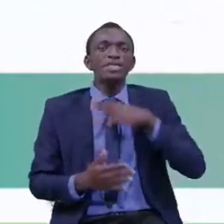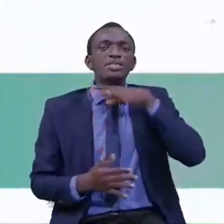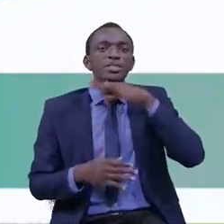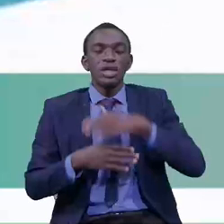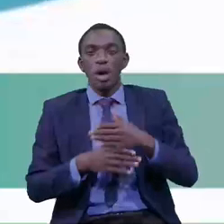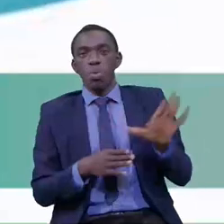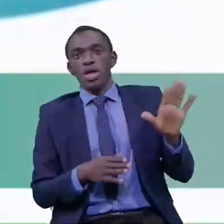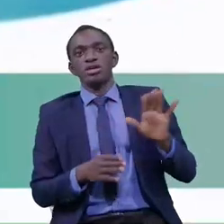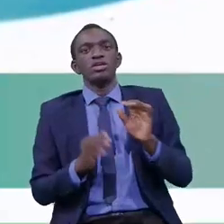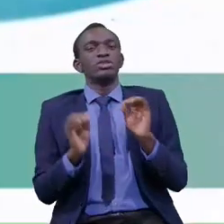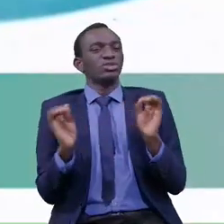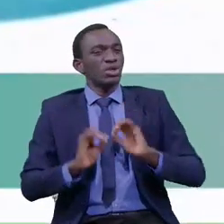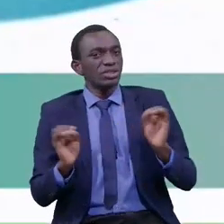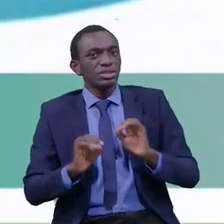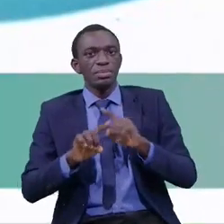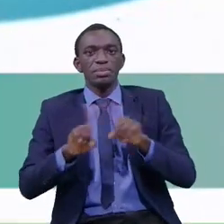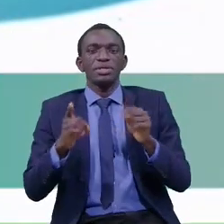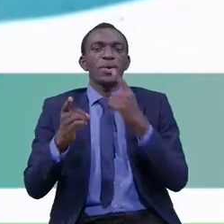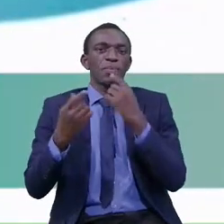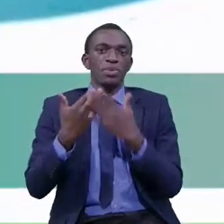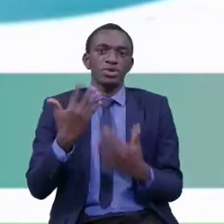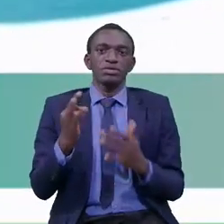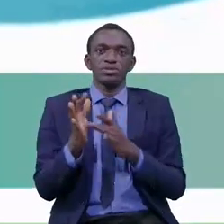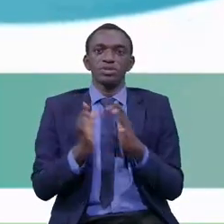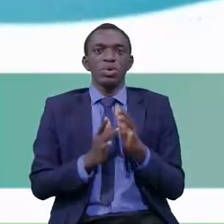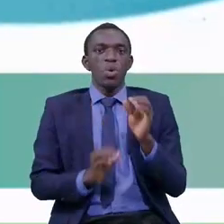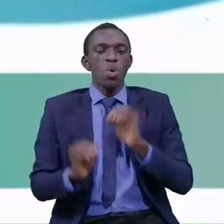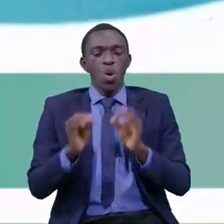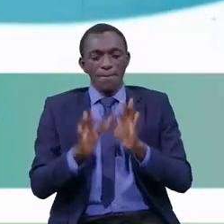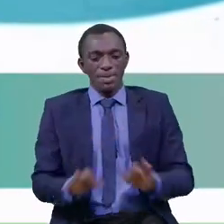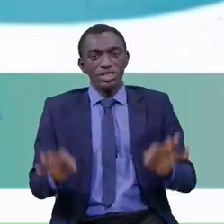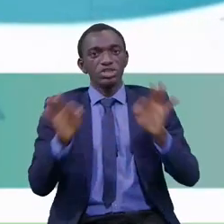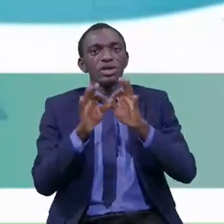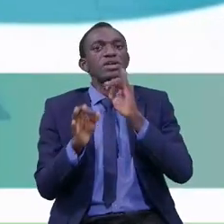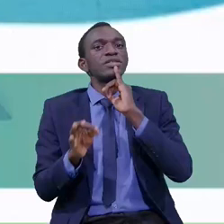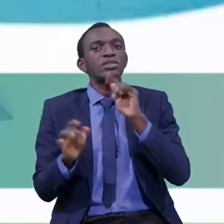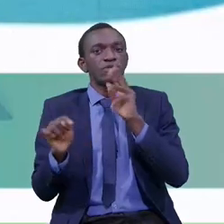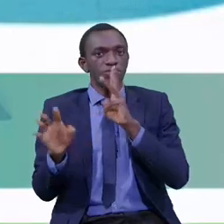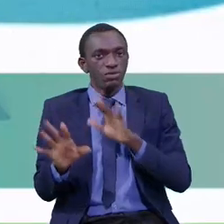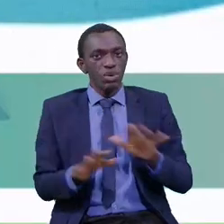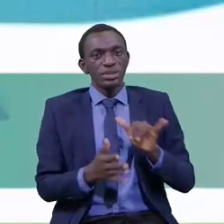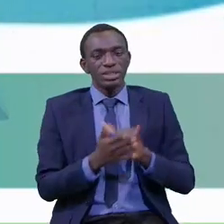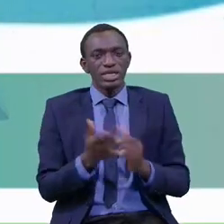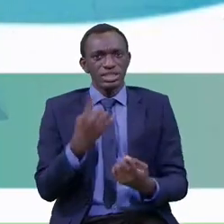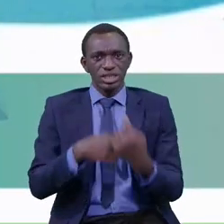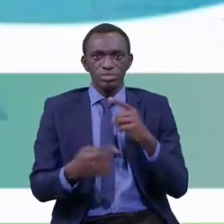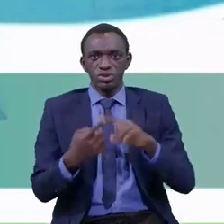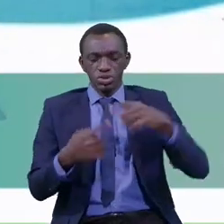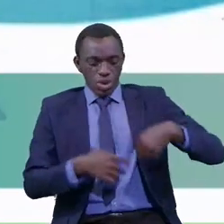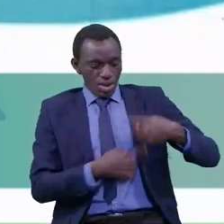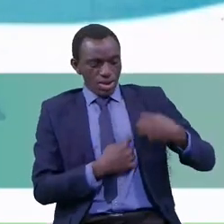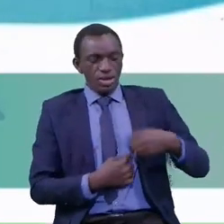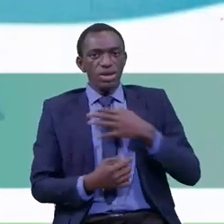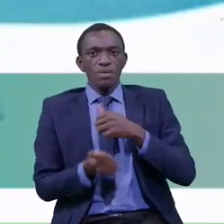Jésus-Christ. Oh, précieux est le sang qui est venu dans ton cœur et qui t'a lavé plus blanc